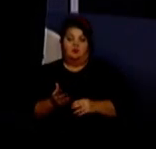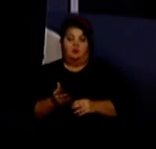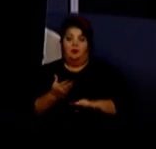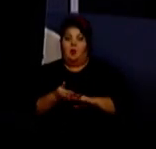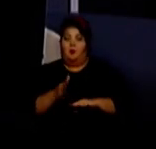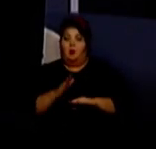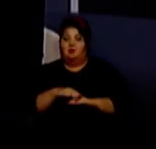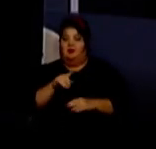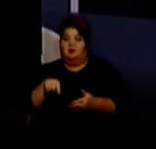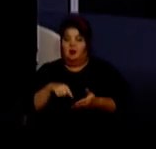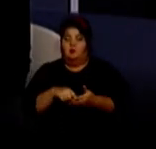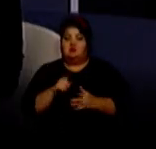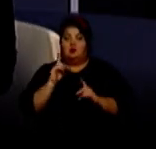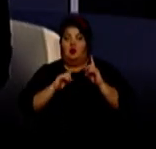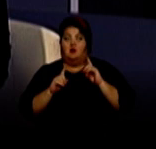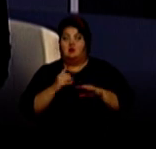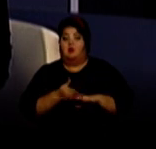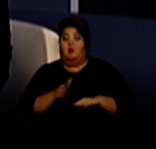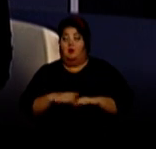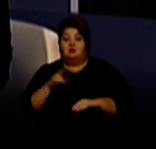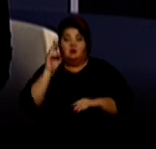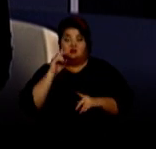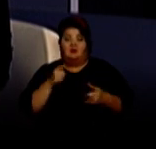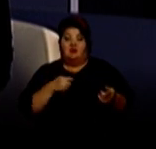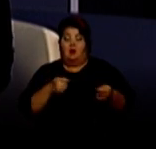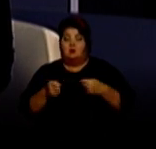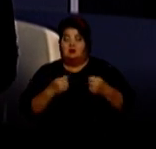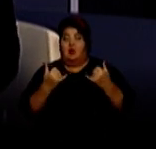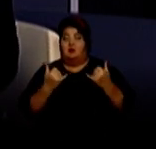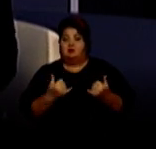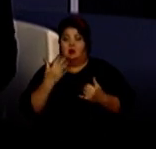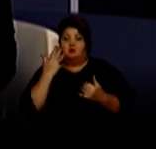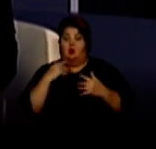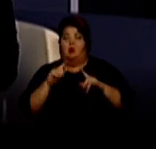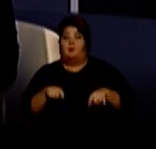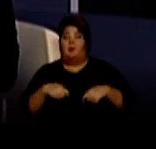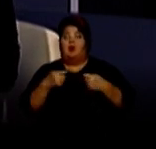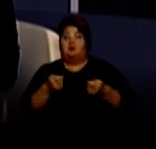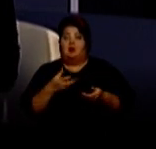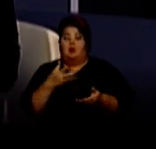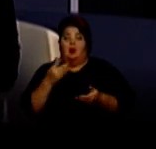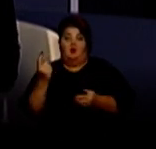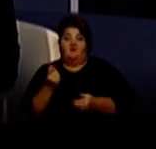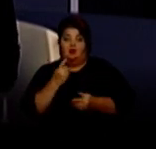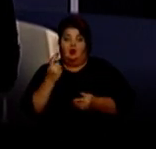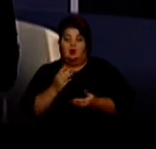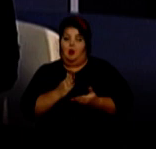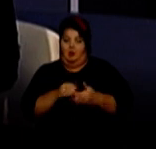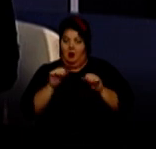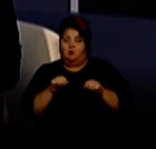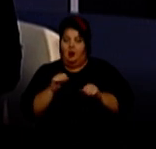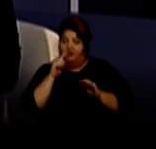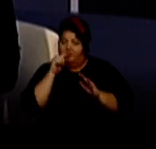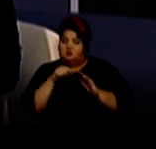міська рада і Полтавська обласна державна адміністрація зараз, коли передали у власність держави кадетський корпус, мають право